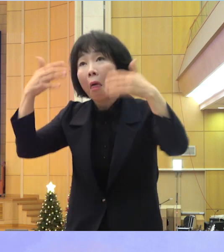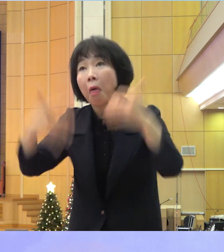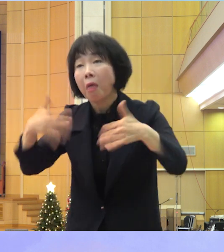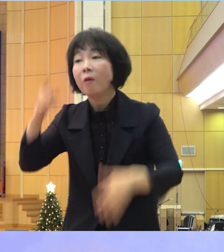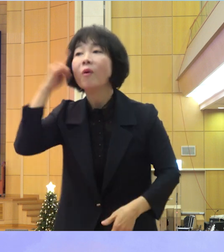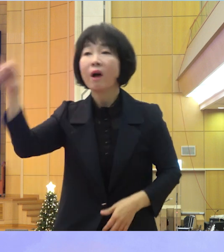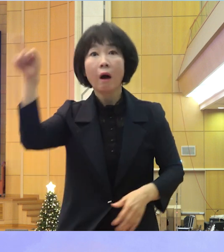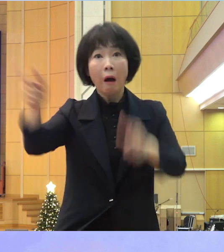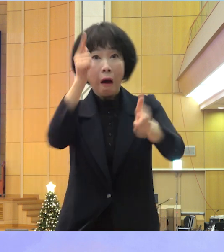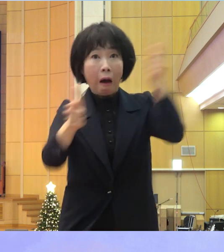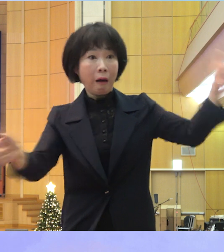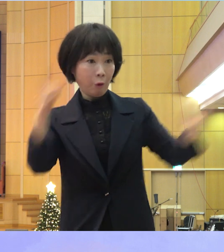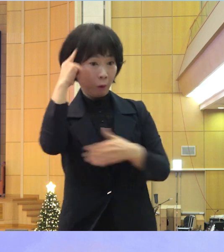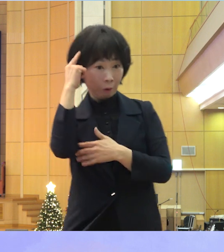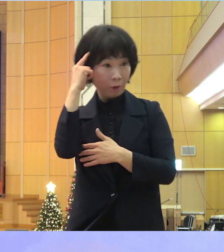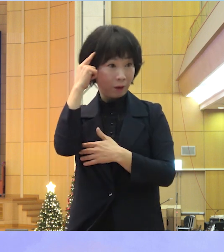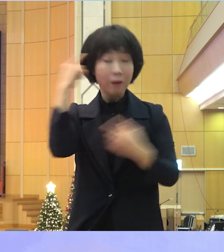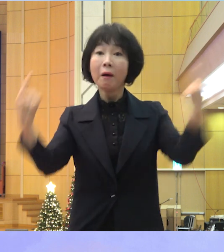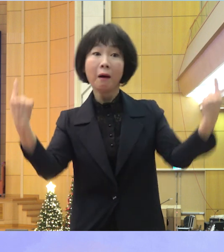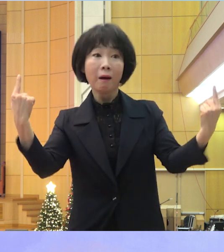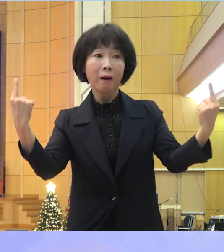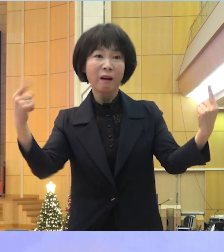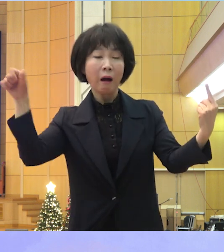에? 연구해야 돼?